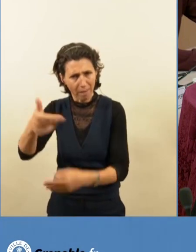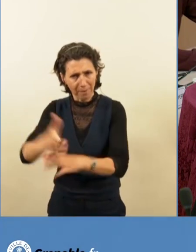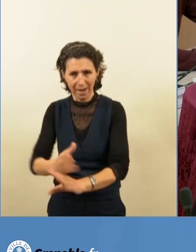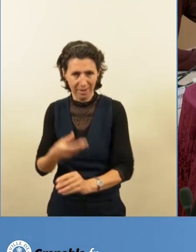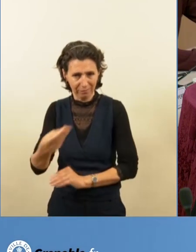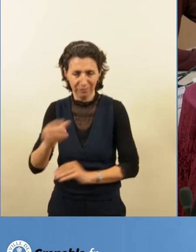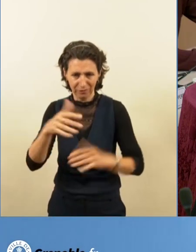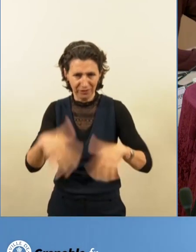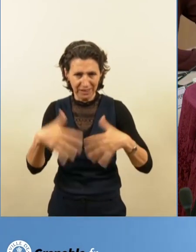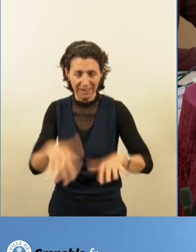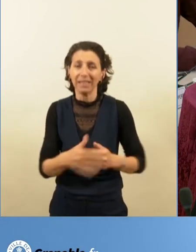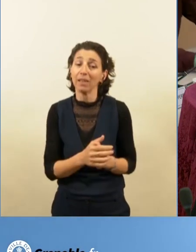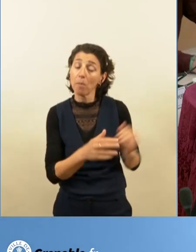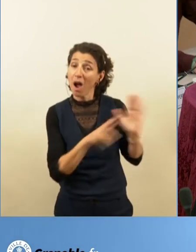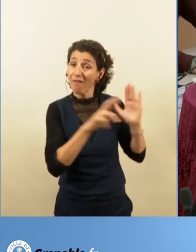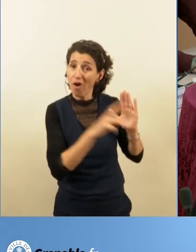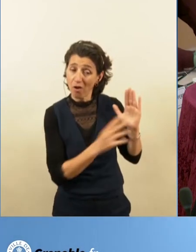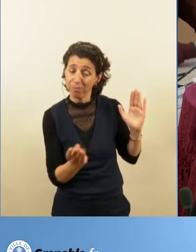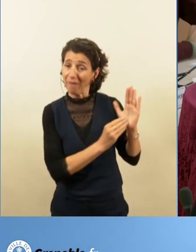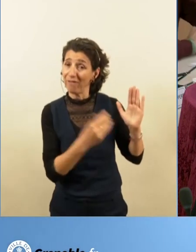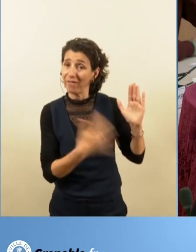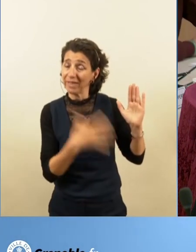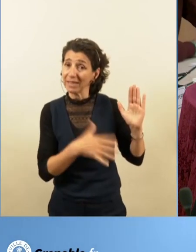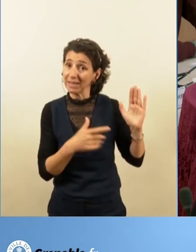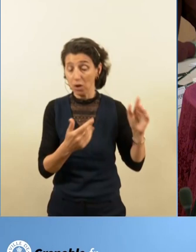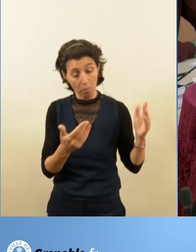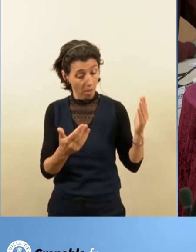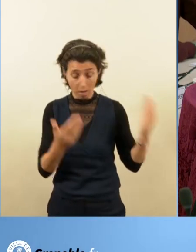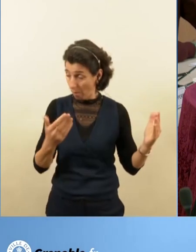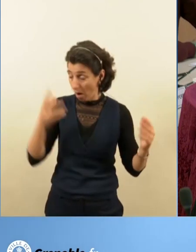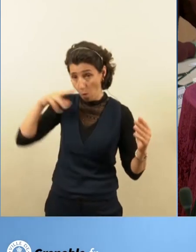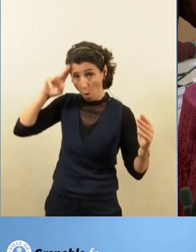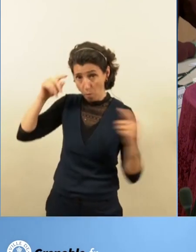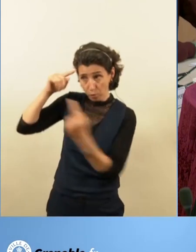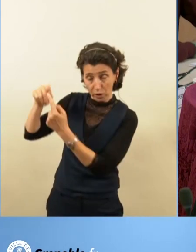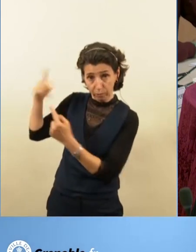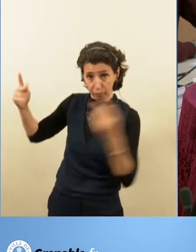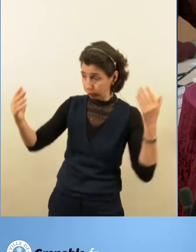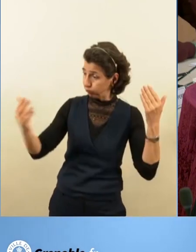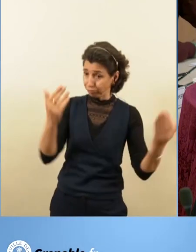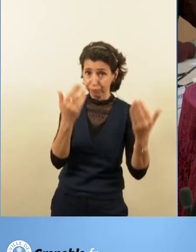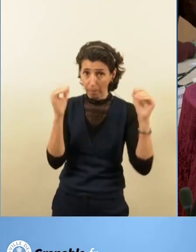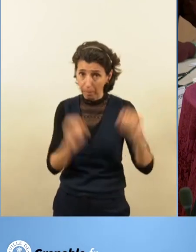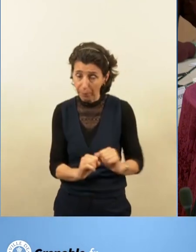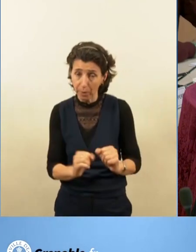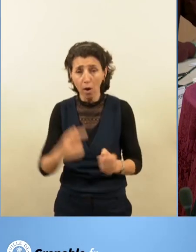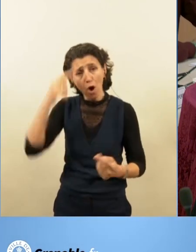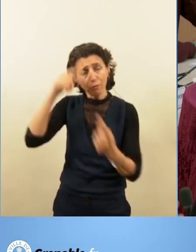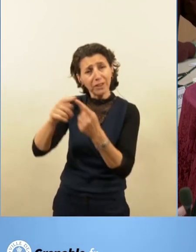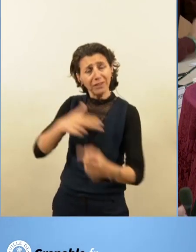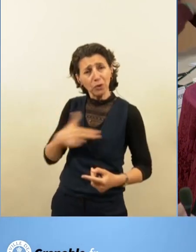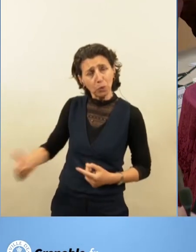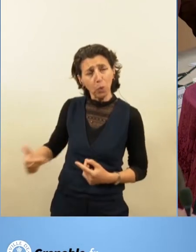qui est au moins elle mérite de pouvoir se comparer aux objectifs européens aux objectifs nationaux de la stratégie nationale bas carbone